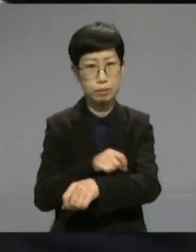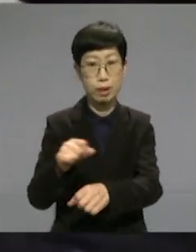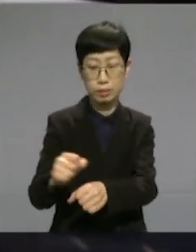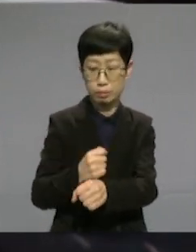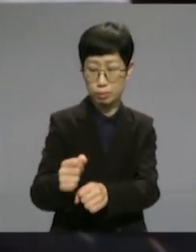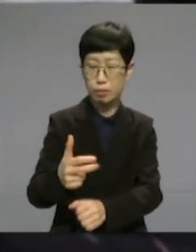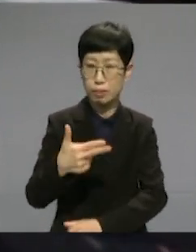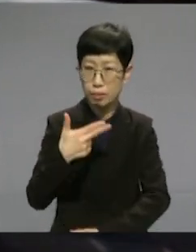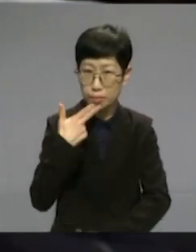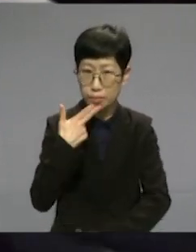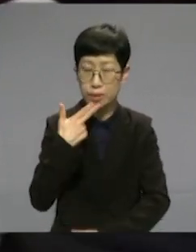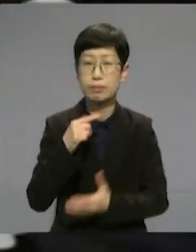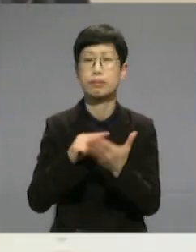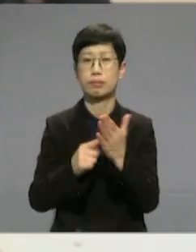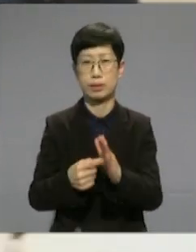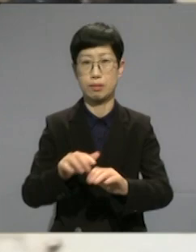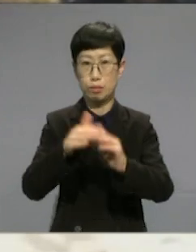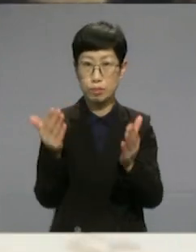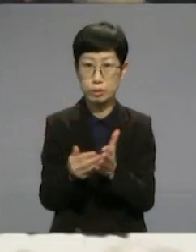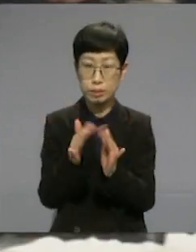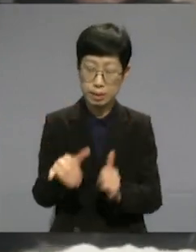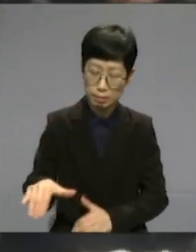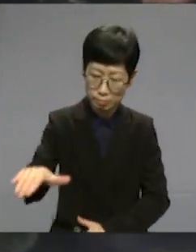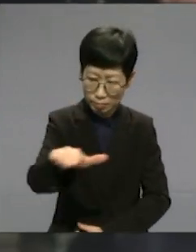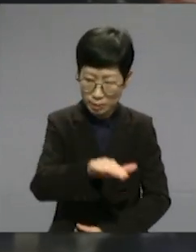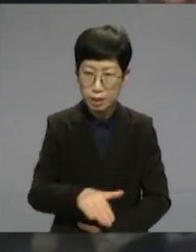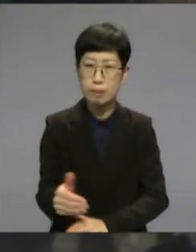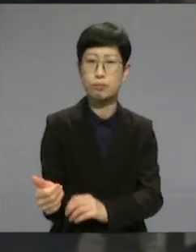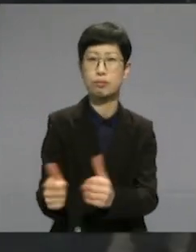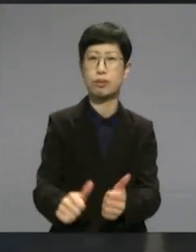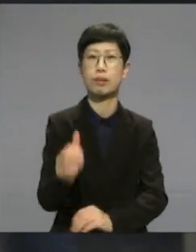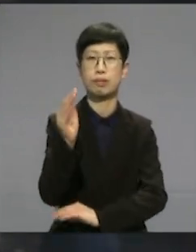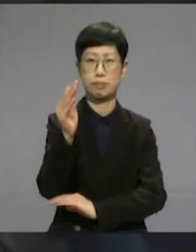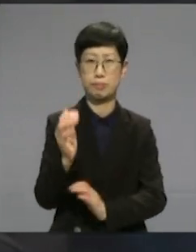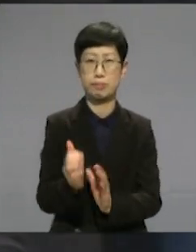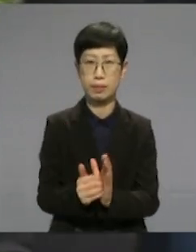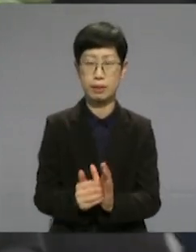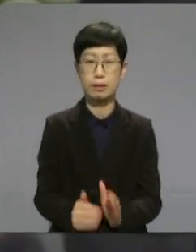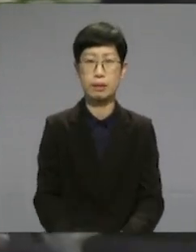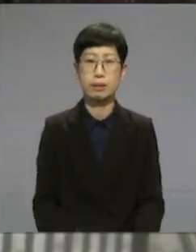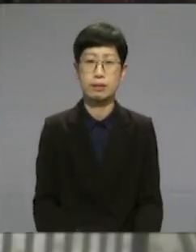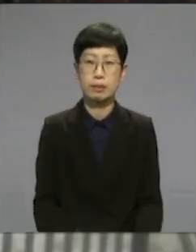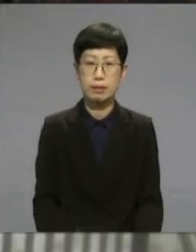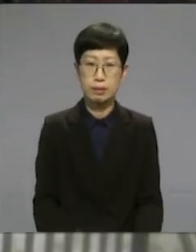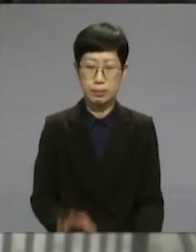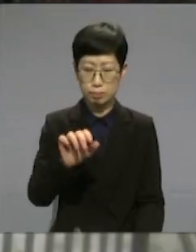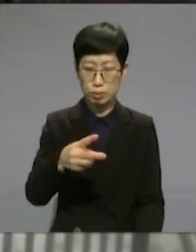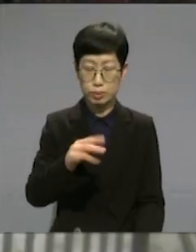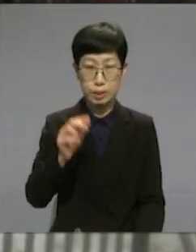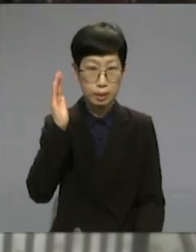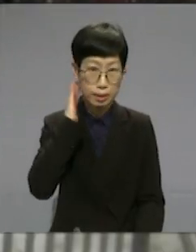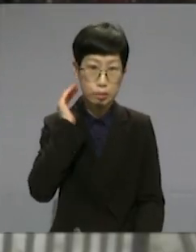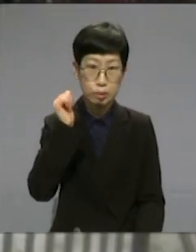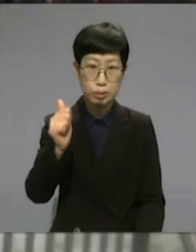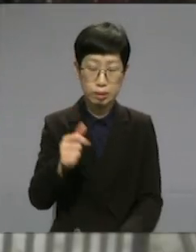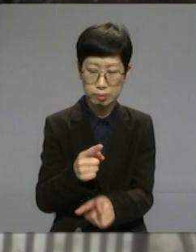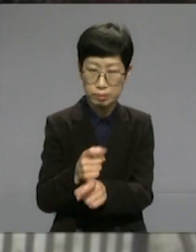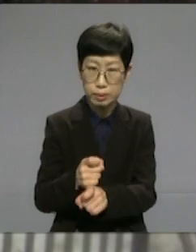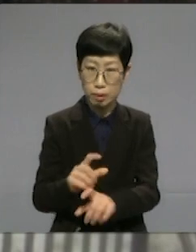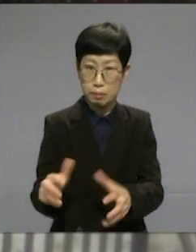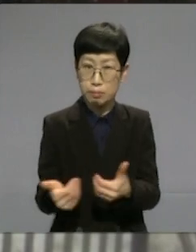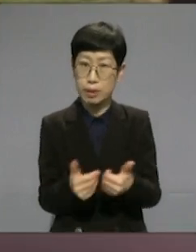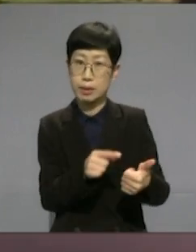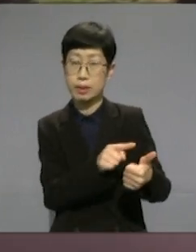있었다고 생각하지 않는다. 모든 사람은 언젠가 죽는다라고 답했습니다. 푸틴 대통령의 최대 정적으로